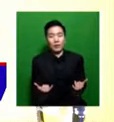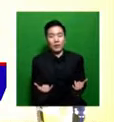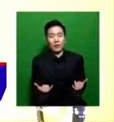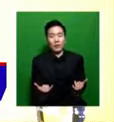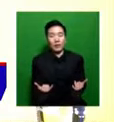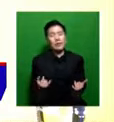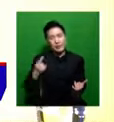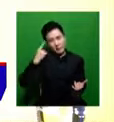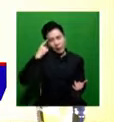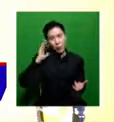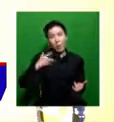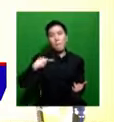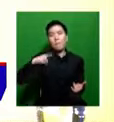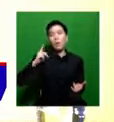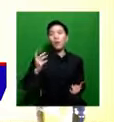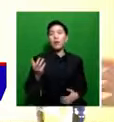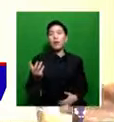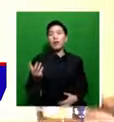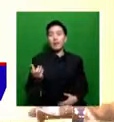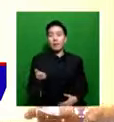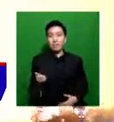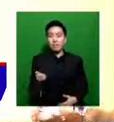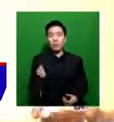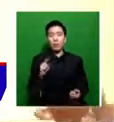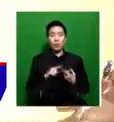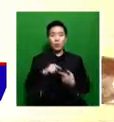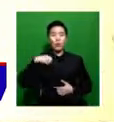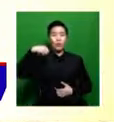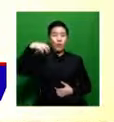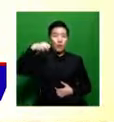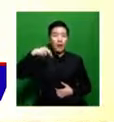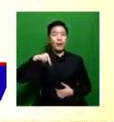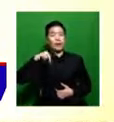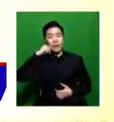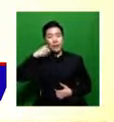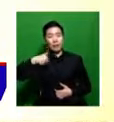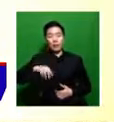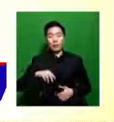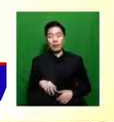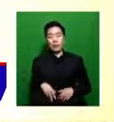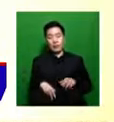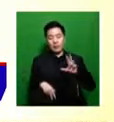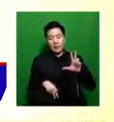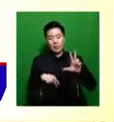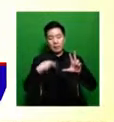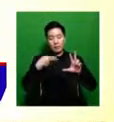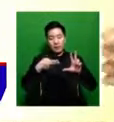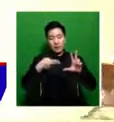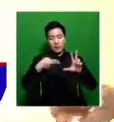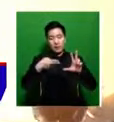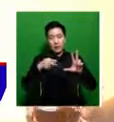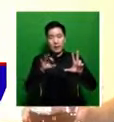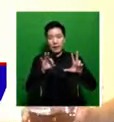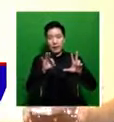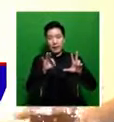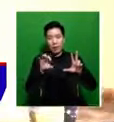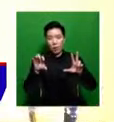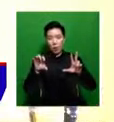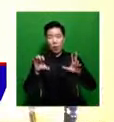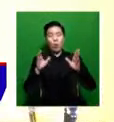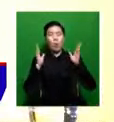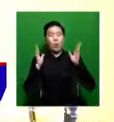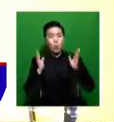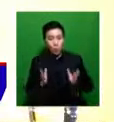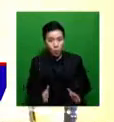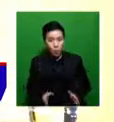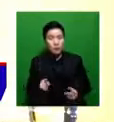น่าจะมีผู้ได้รับผลประโยชน์นะคะสำหรับการไฟฟ้าประปาการประปานครหลวงเนี่ยอยู่ที่ 30,900 ราย 30,900 รายนะ